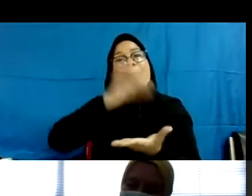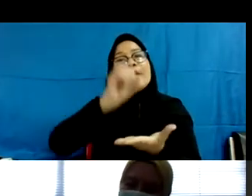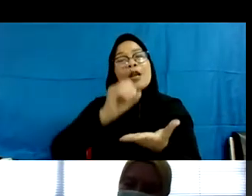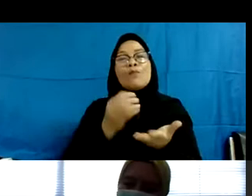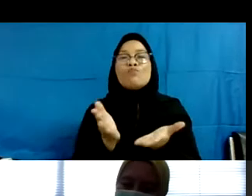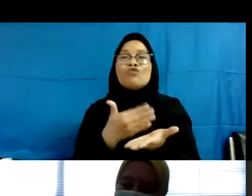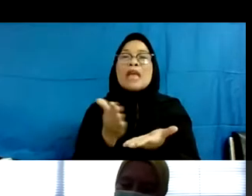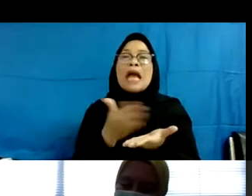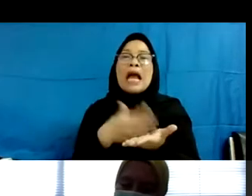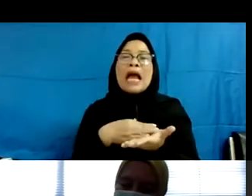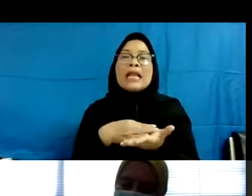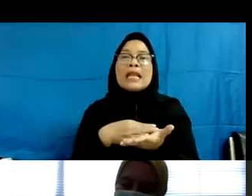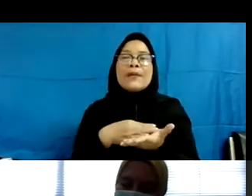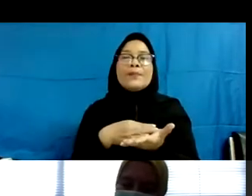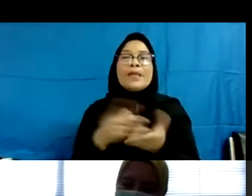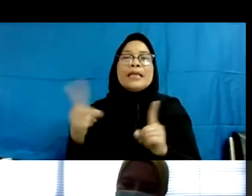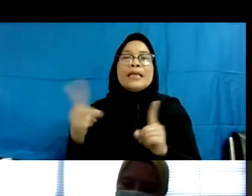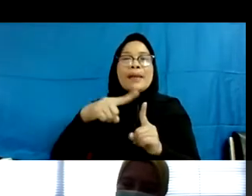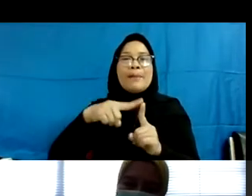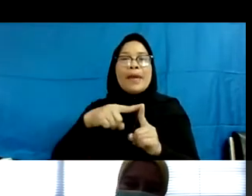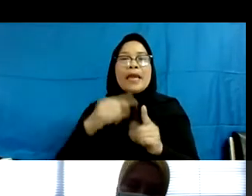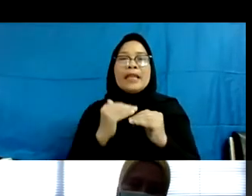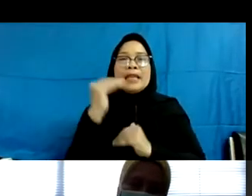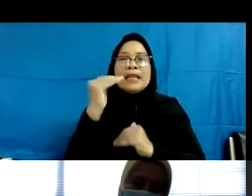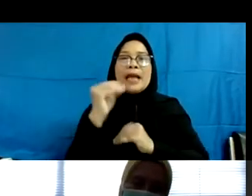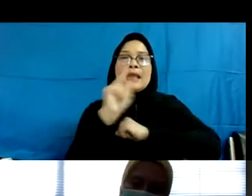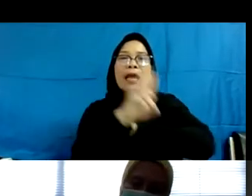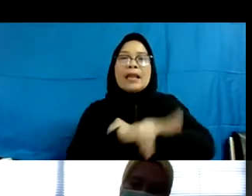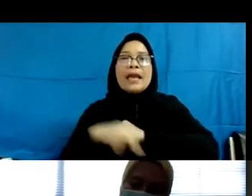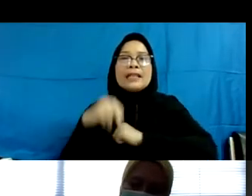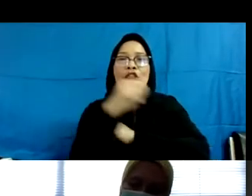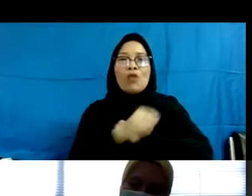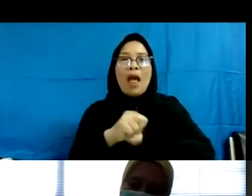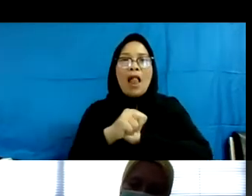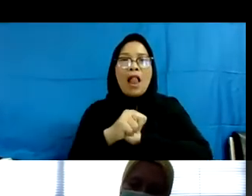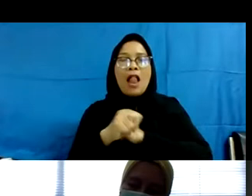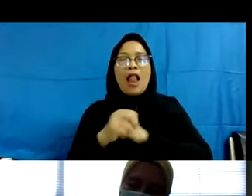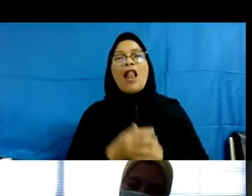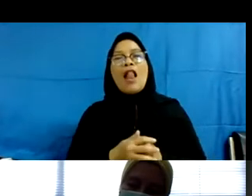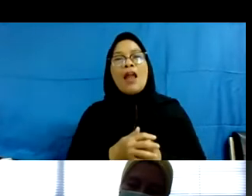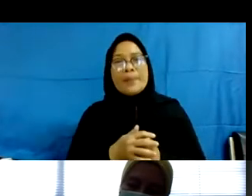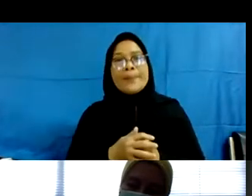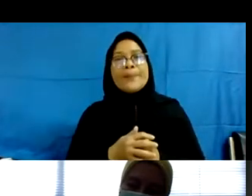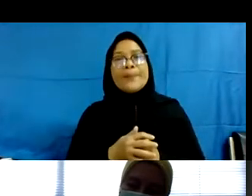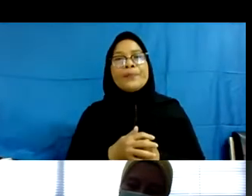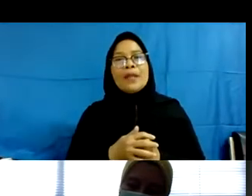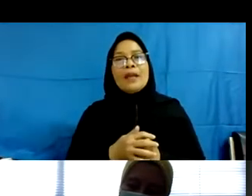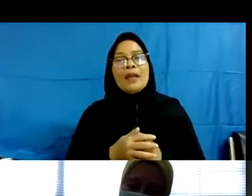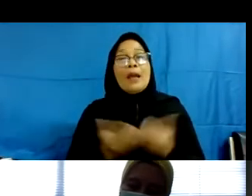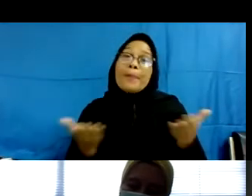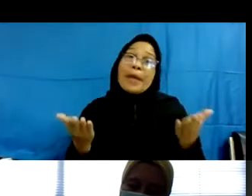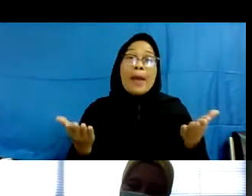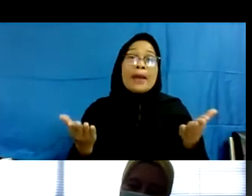tingkat lokal, bahkan juga sampai perpustakaan tingkat nasional, seperti itu. Nah, kemudian juga bagaimana